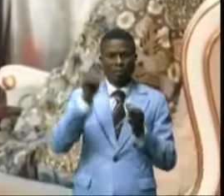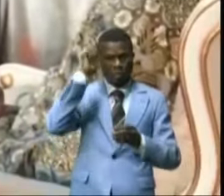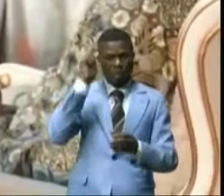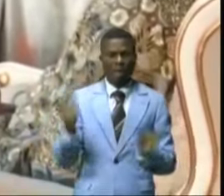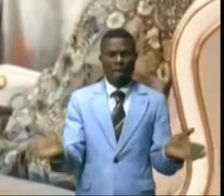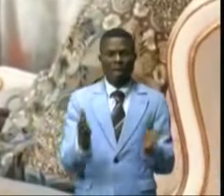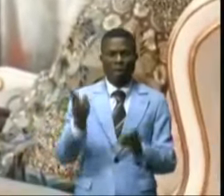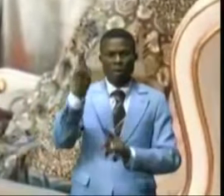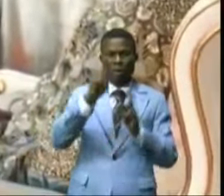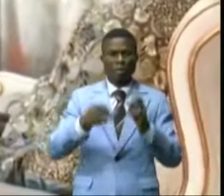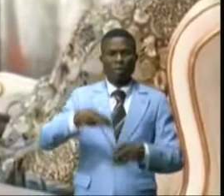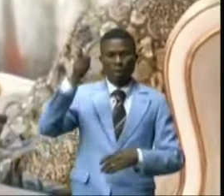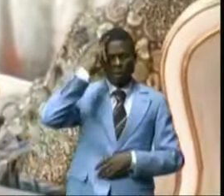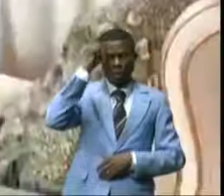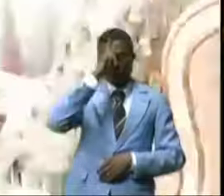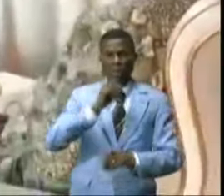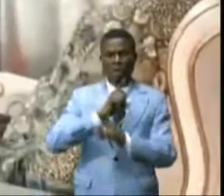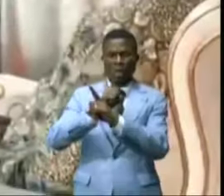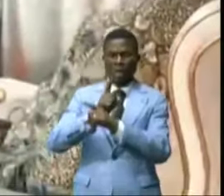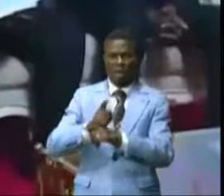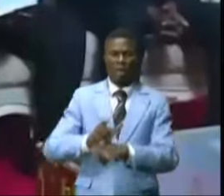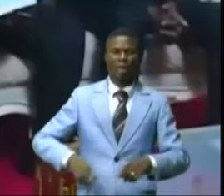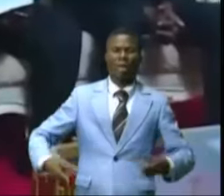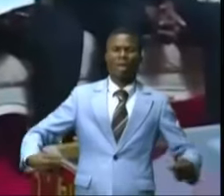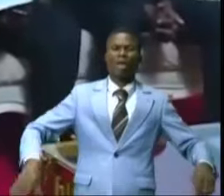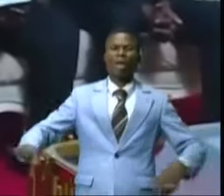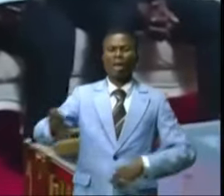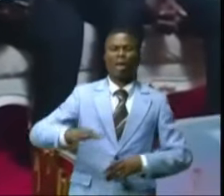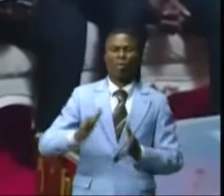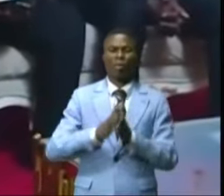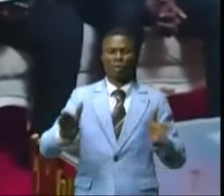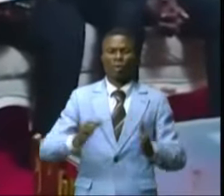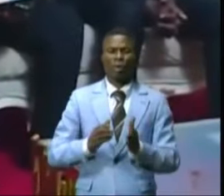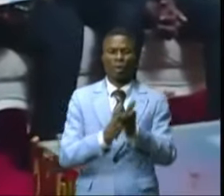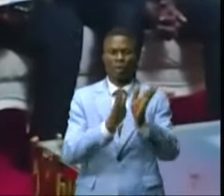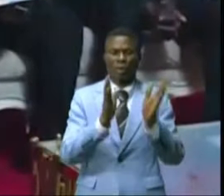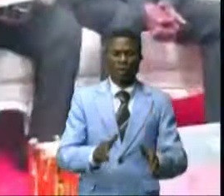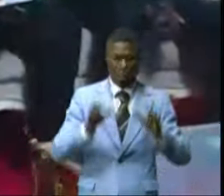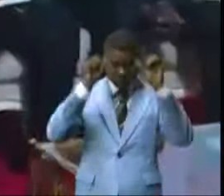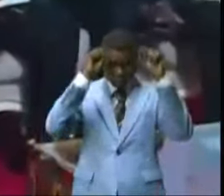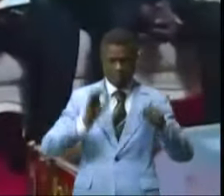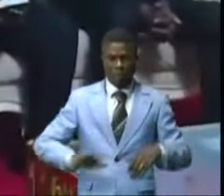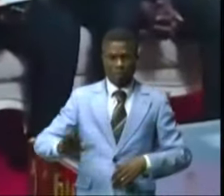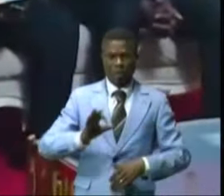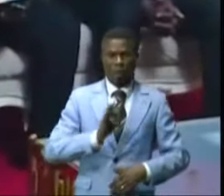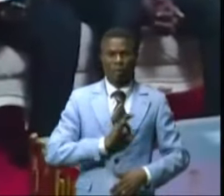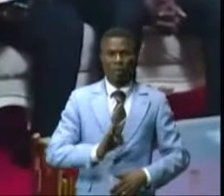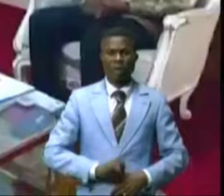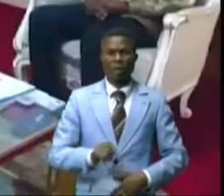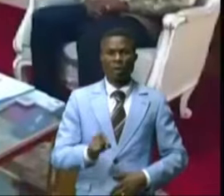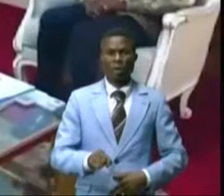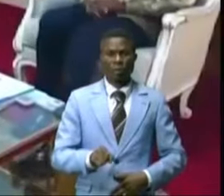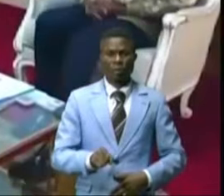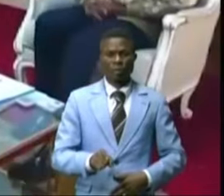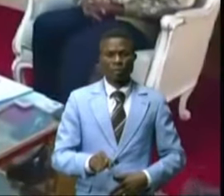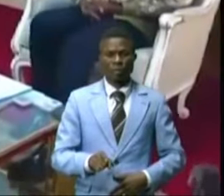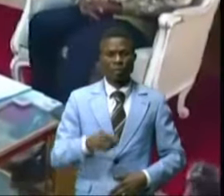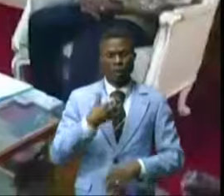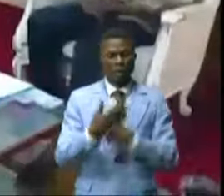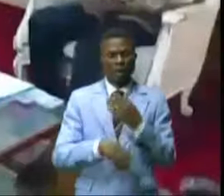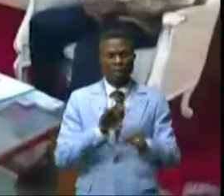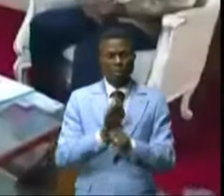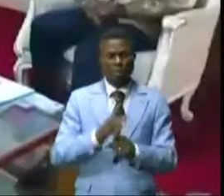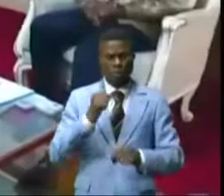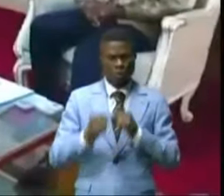Haut-Katanga à défendre l'intégrité de notre territoire national sous le leadership du chef de l'État Félix-Antoine Tshisekedi Tshilombo, qui ne ménage